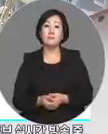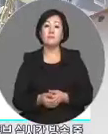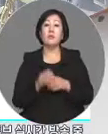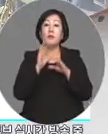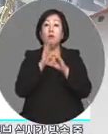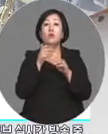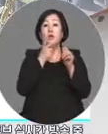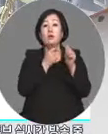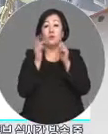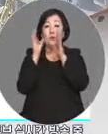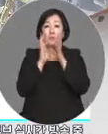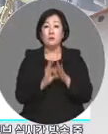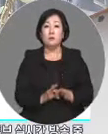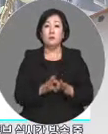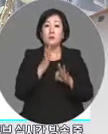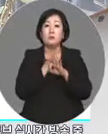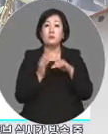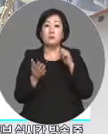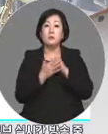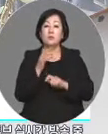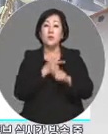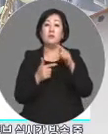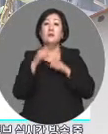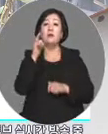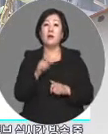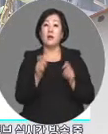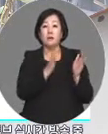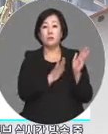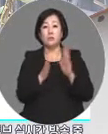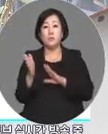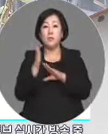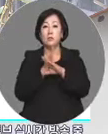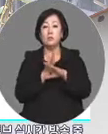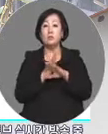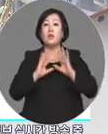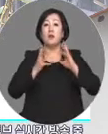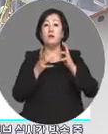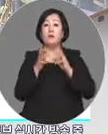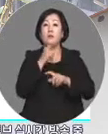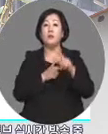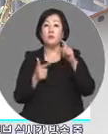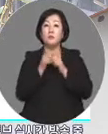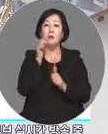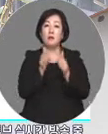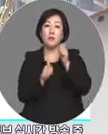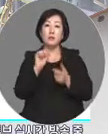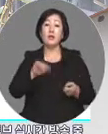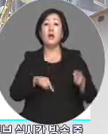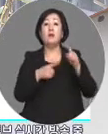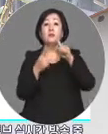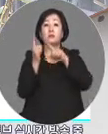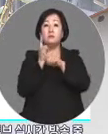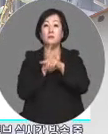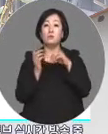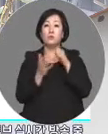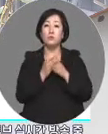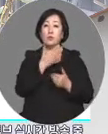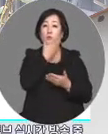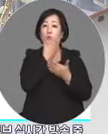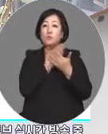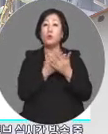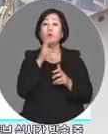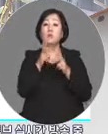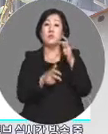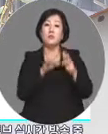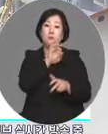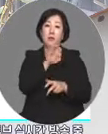코로나19 사태가 길어지면서 내성을 키운 글로벌 경기가 최근 급반등하고 있습니다. 특히 울산의 주력 산업들은